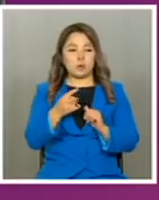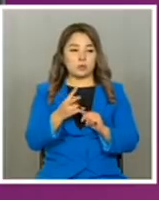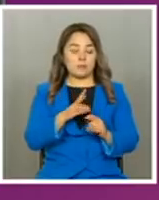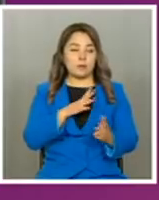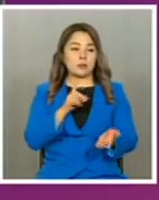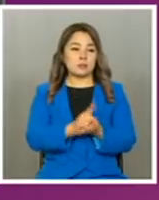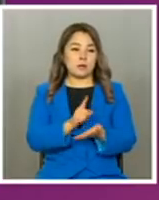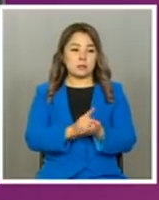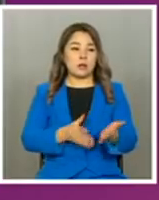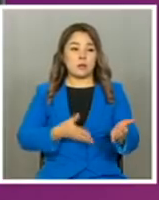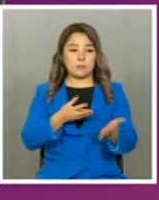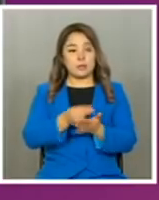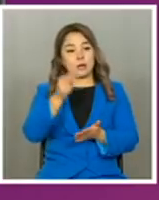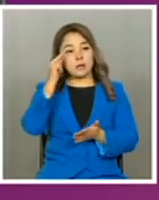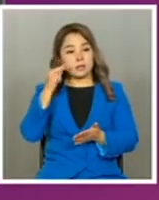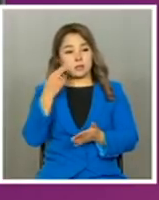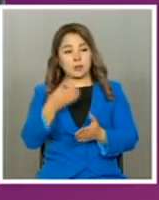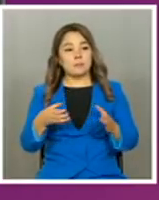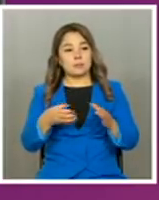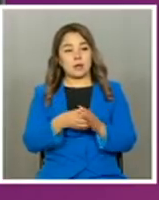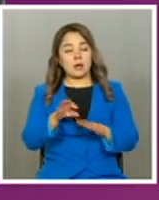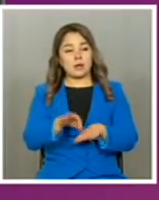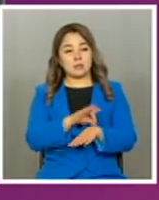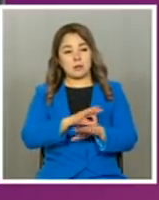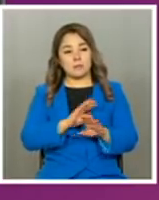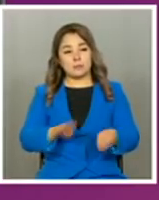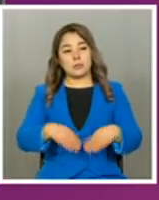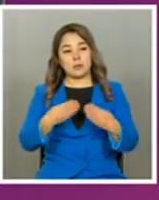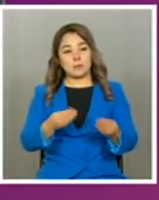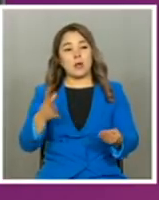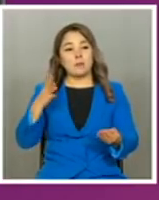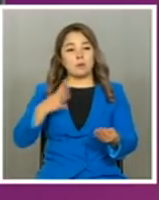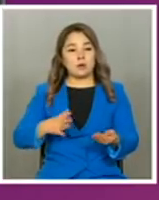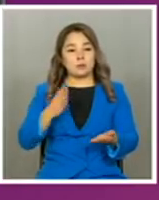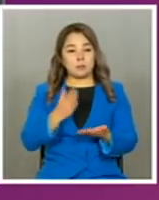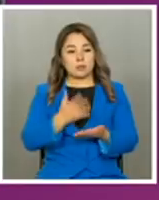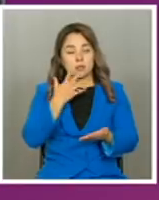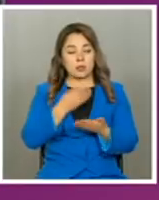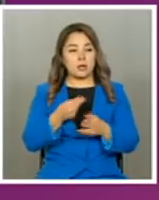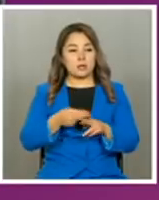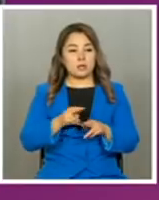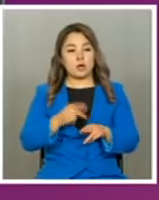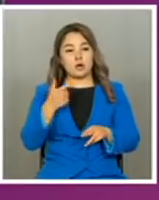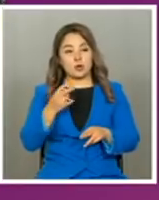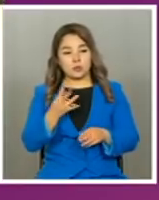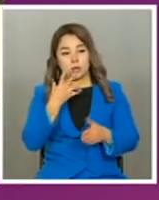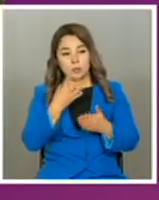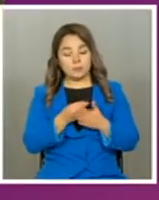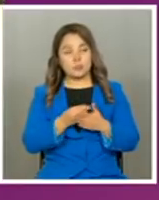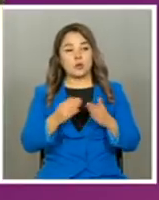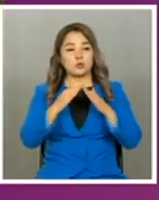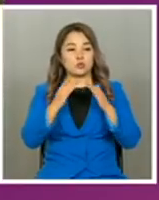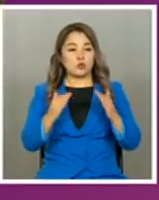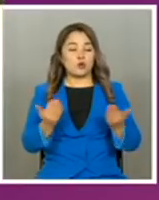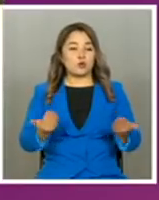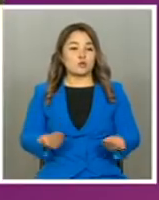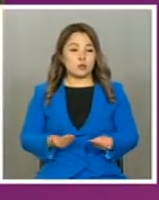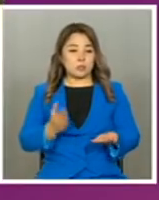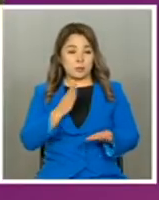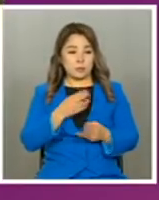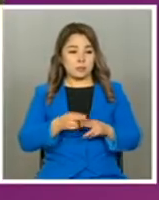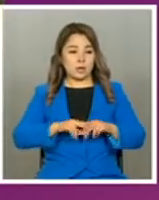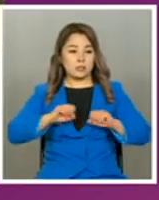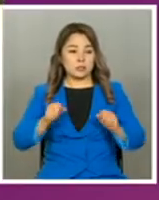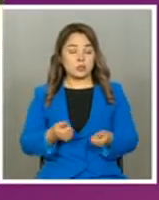және Қытай ханшасын Мөдеге әйелдікке беруге мәжбүр болады. Ғұндар негізінен киіз үйде тұрған, бірақ қысқы